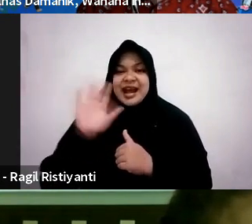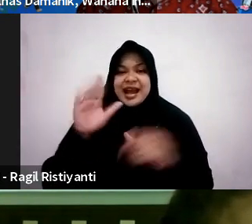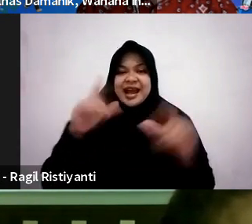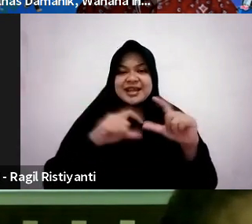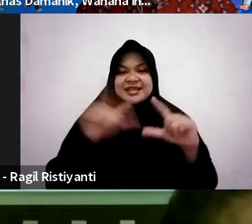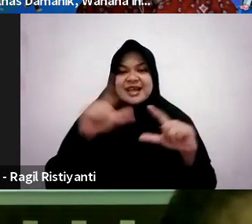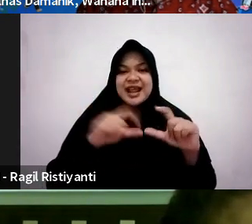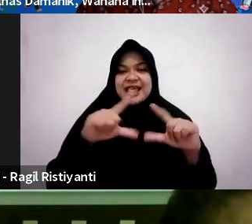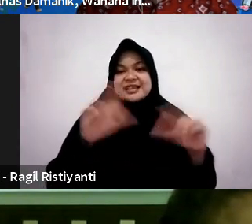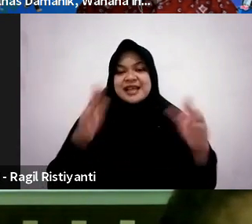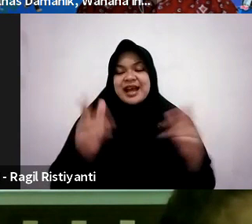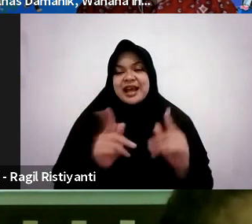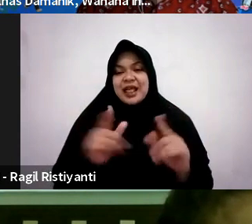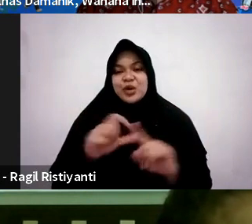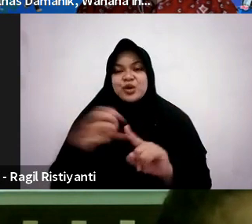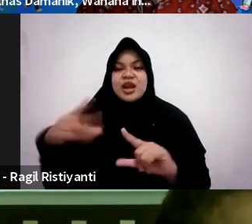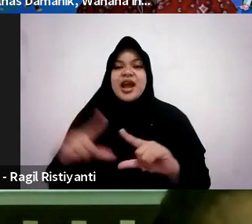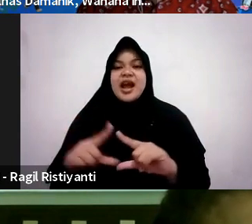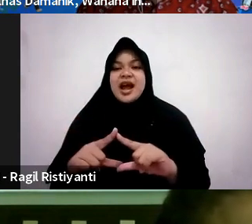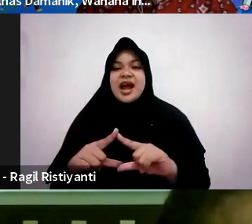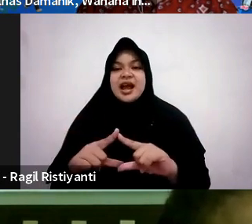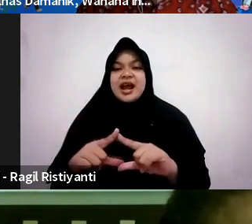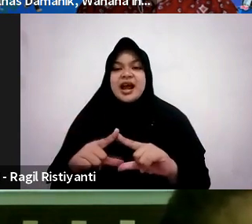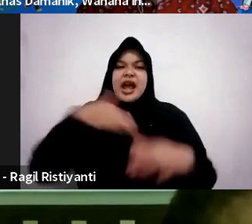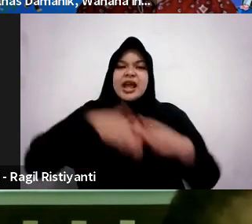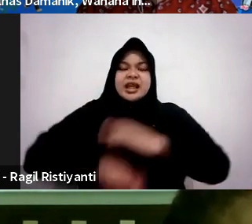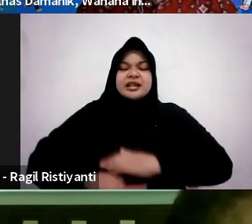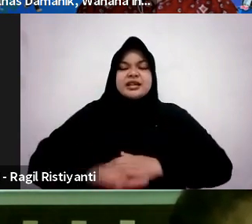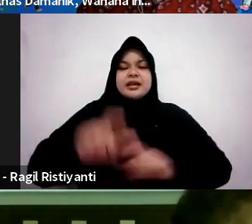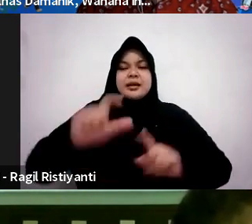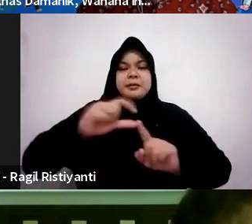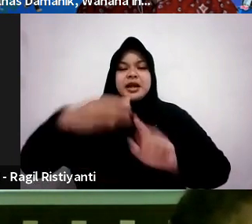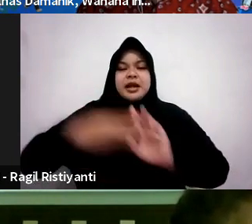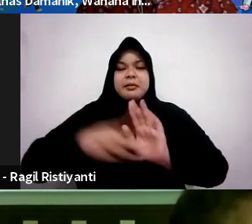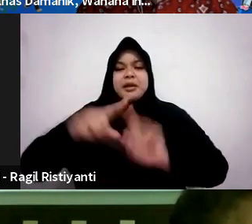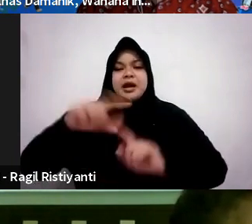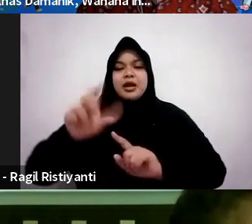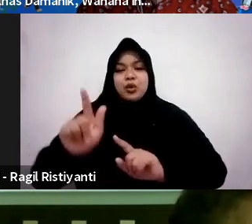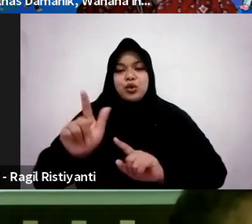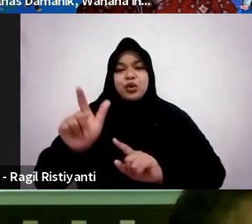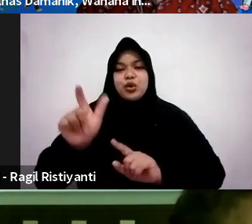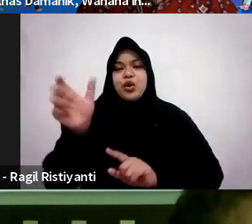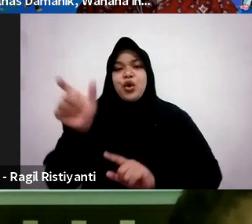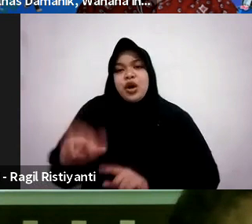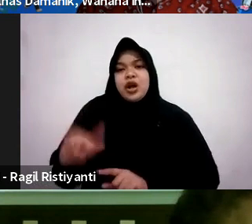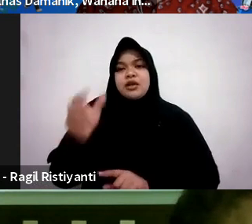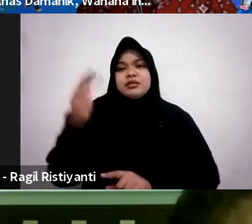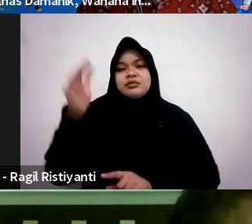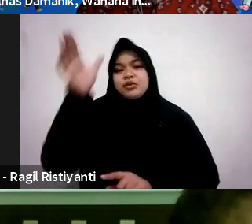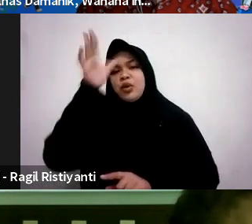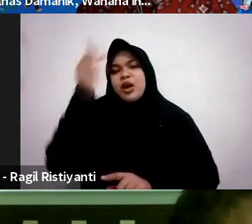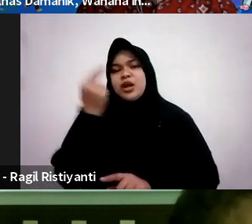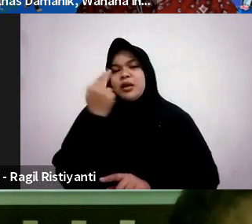kalau Death apa namanya dia lahir prematur orangtuanya sap jadi dia malah gerah karena